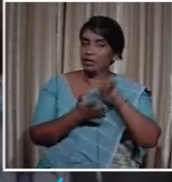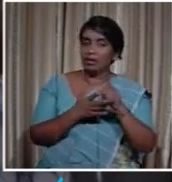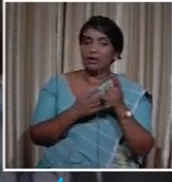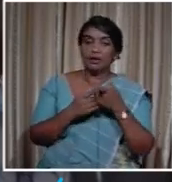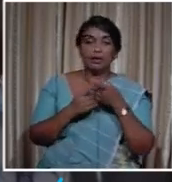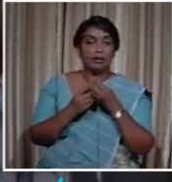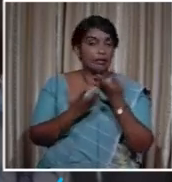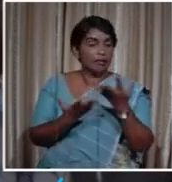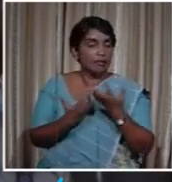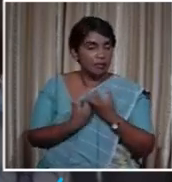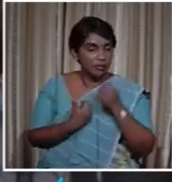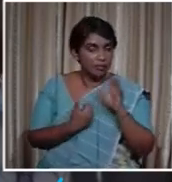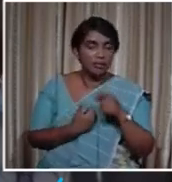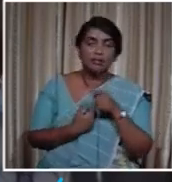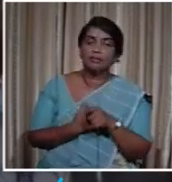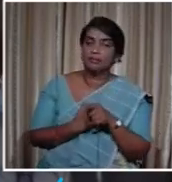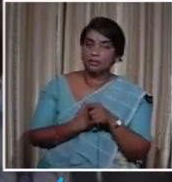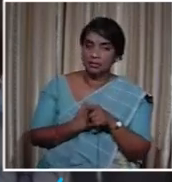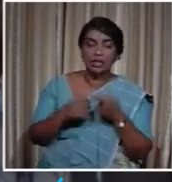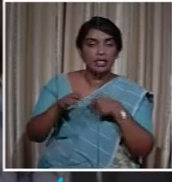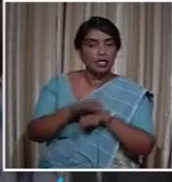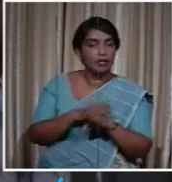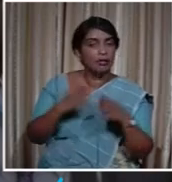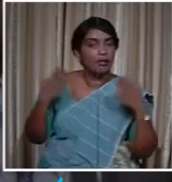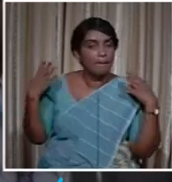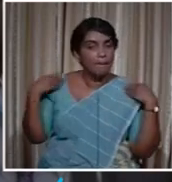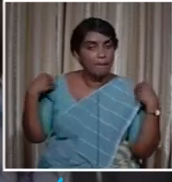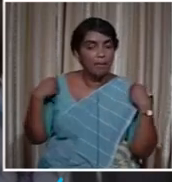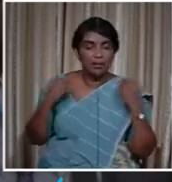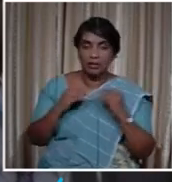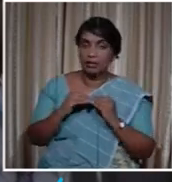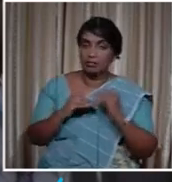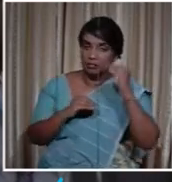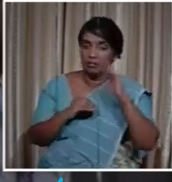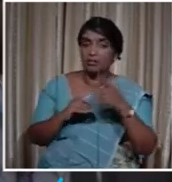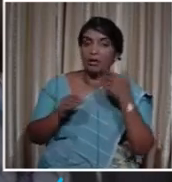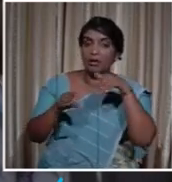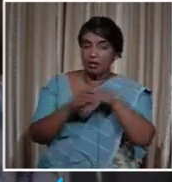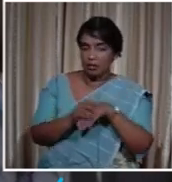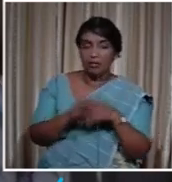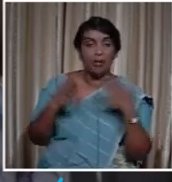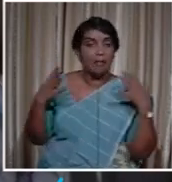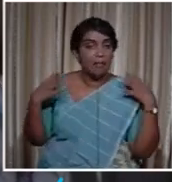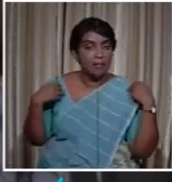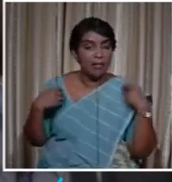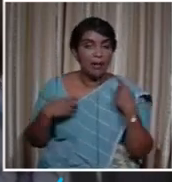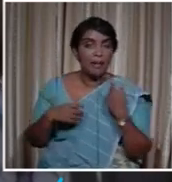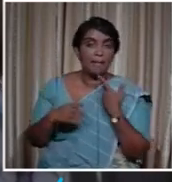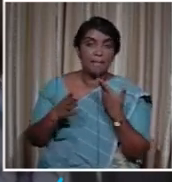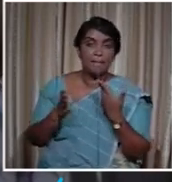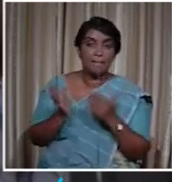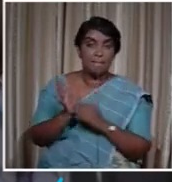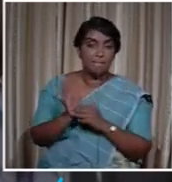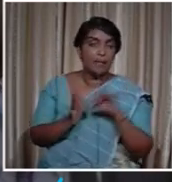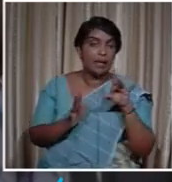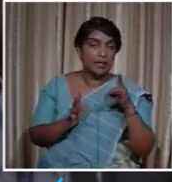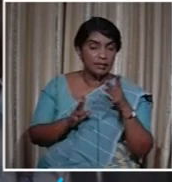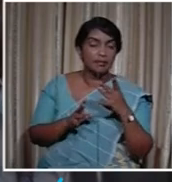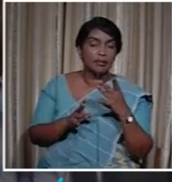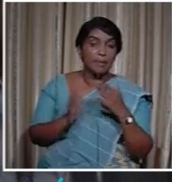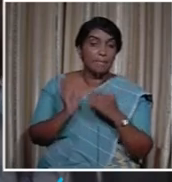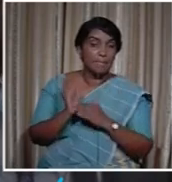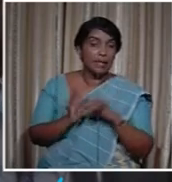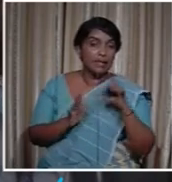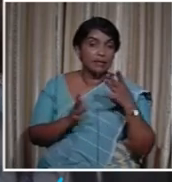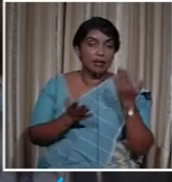கூட அதனுடைய உட்கட்டுமான வேலைகளை, உள்ளக வசதிகளை மேம்படுத்த 100 மில்லியன் டாலர்களை மானியமாக வழங்குவதற்கு இந்தியா தயாராக